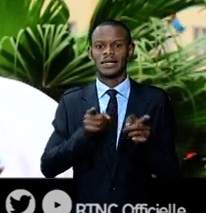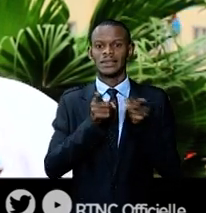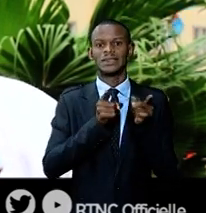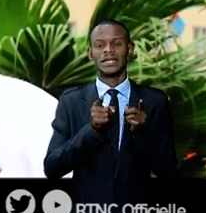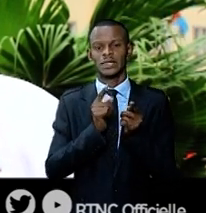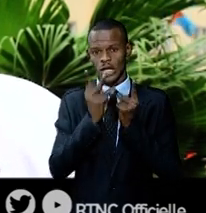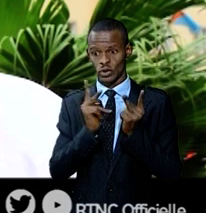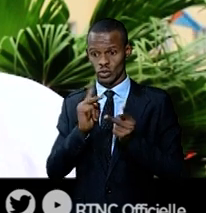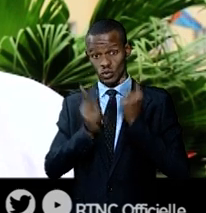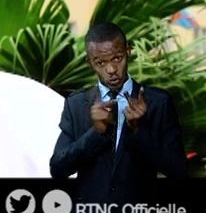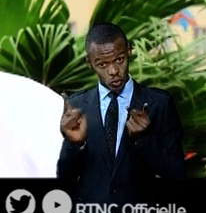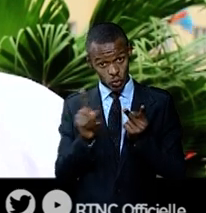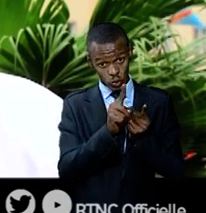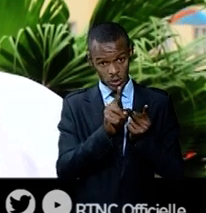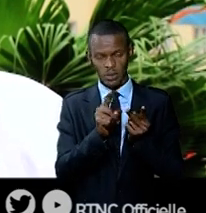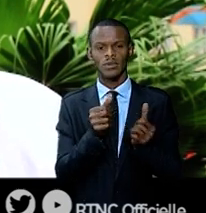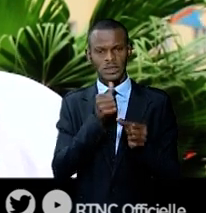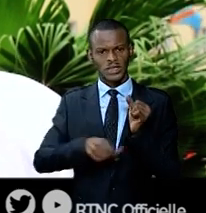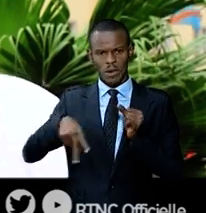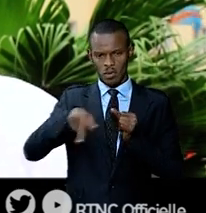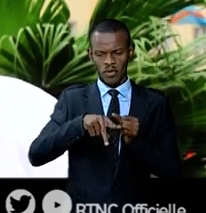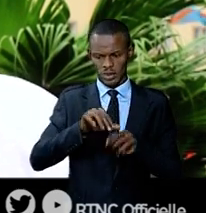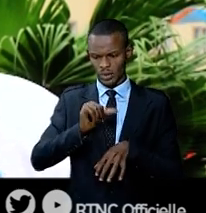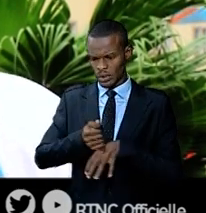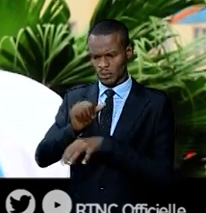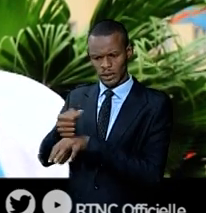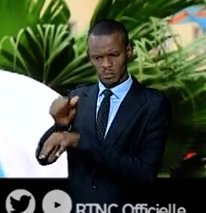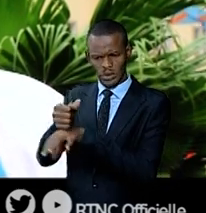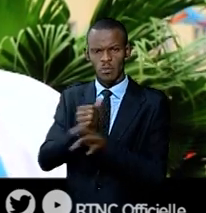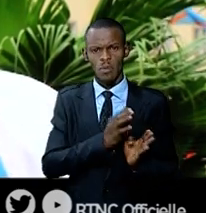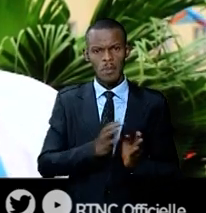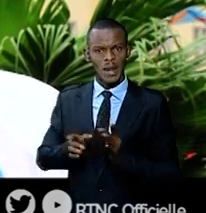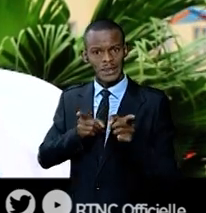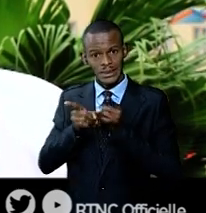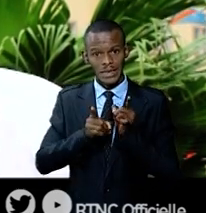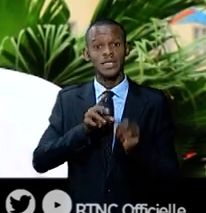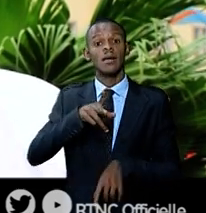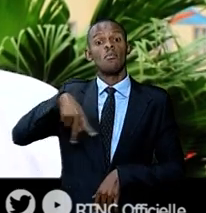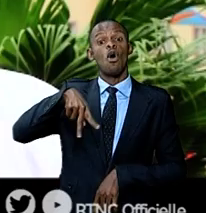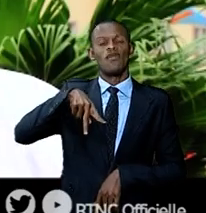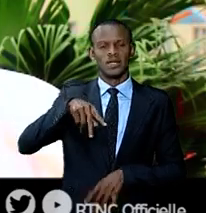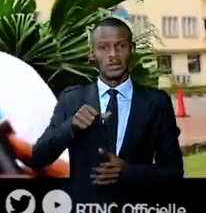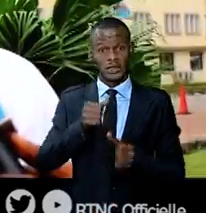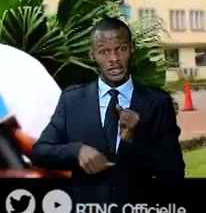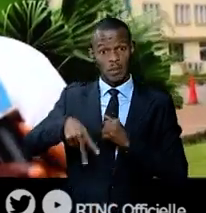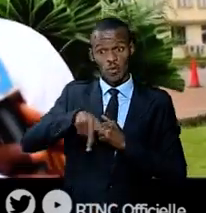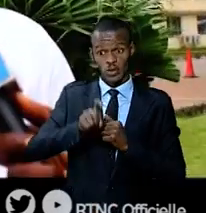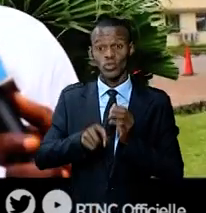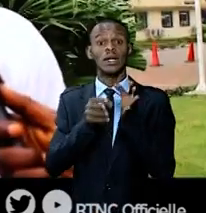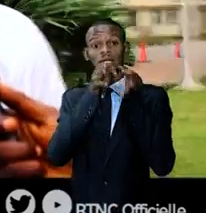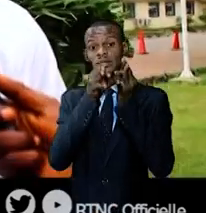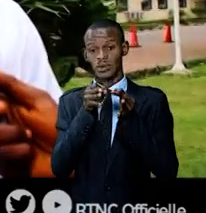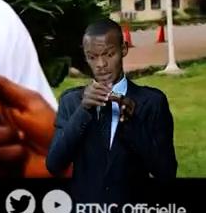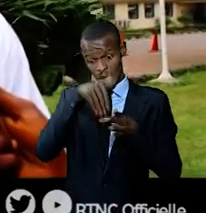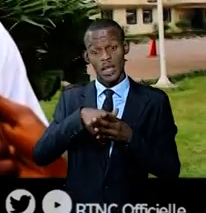monter son plan de directeur provincial. Et chaque province essaye de mettre en exergue la diversification. Toutes les provinces sont en train